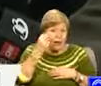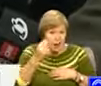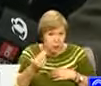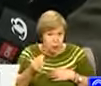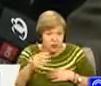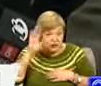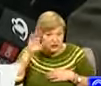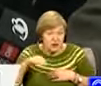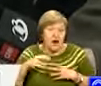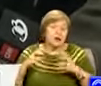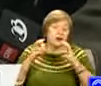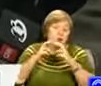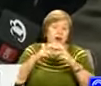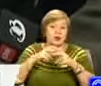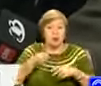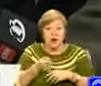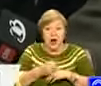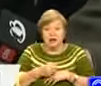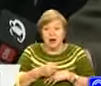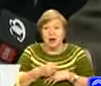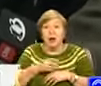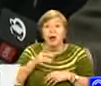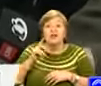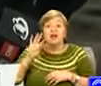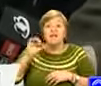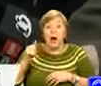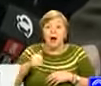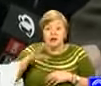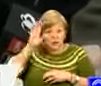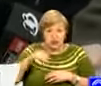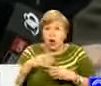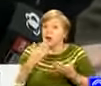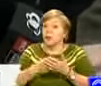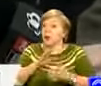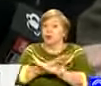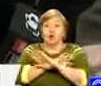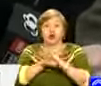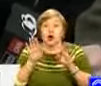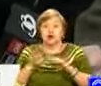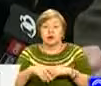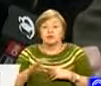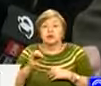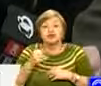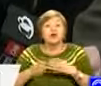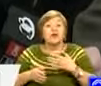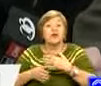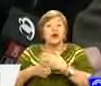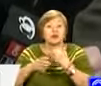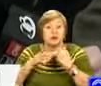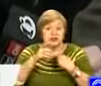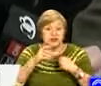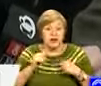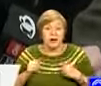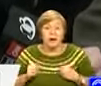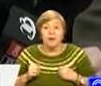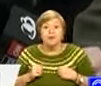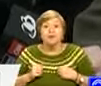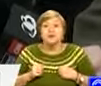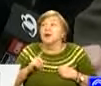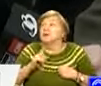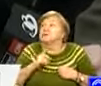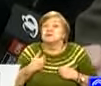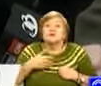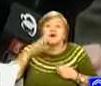fi oportun pentru toate produsele să reducem taxele pentru toate produsele, nu doar pentru unul. Și aș susține, bineînțeles, oriunde, oricând, o